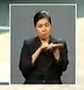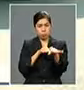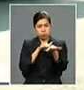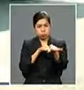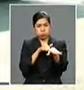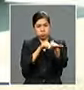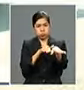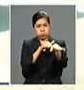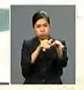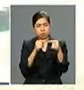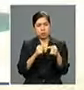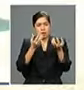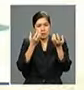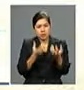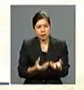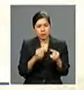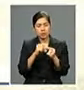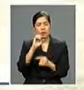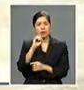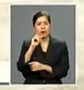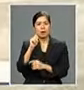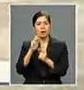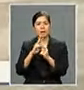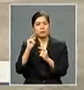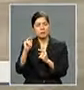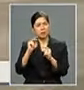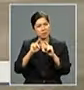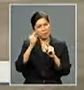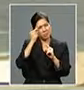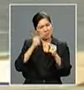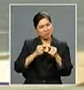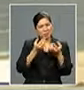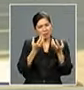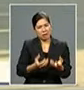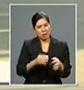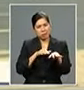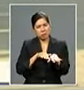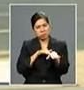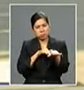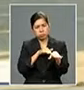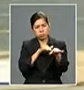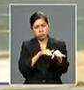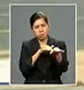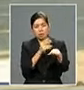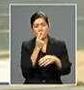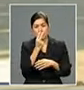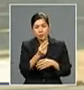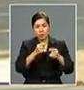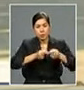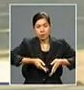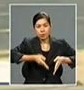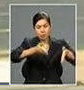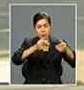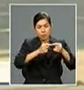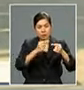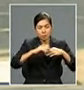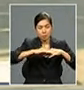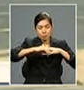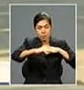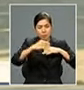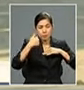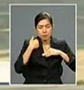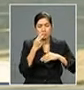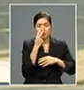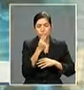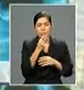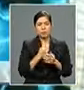นะครับอนุโลมให้แต่ว่าปัจจุบันนี้น่าจะเกินครับไม่งั้นก็คงจะไม่ขับเลี่ยนครับนี่เป็นทางหลวงสายรองนะครับเส้นที่ผมว่าครับชาวบ้านที่วิเ